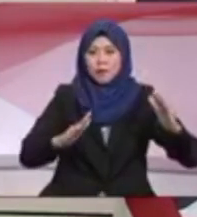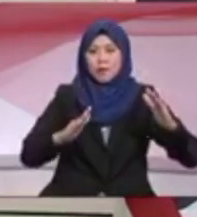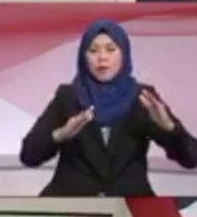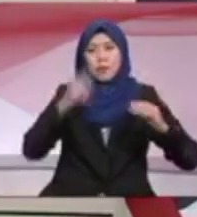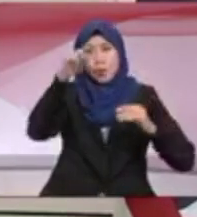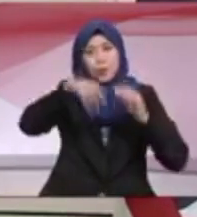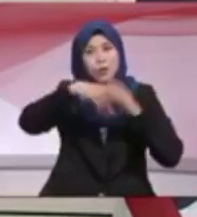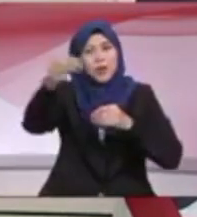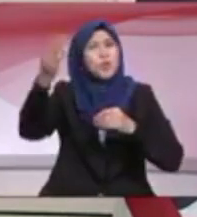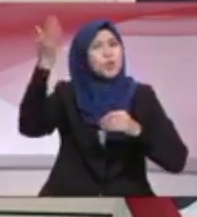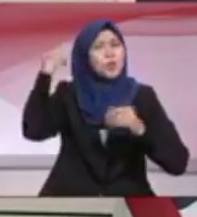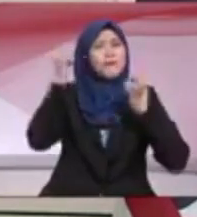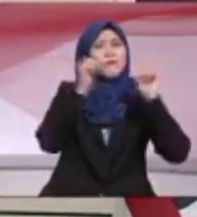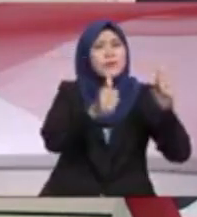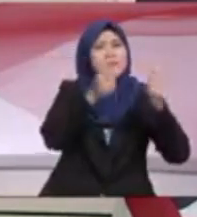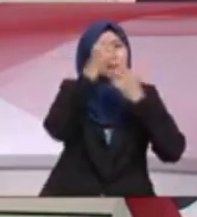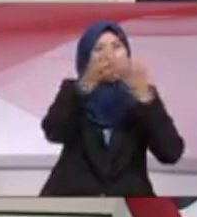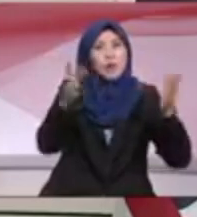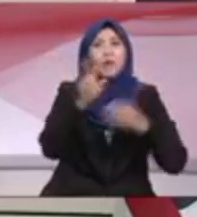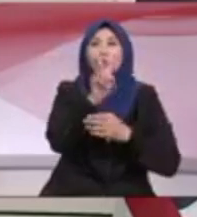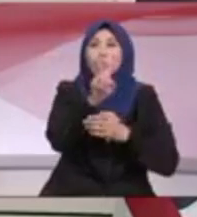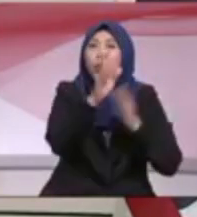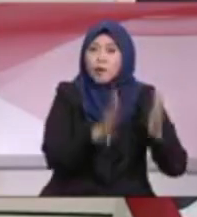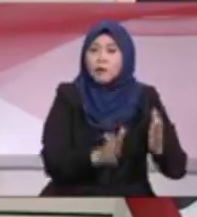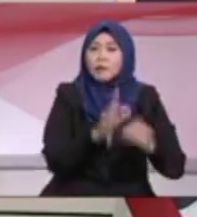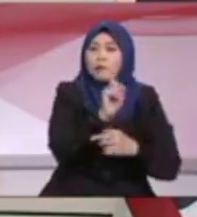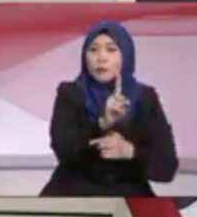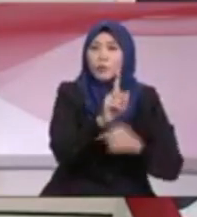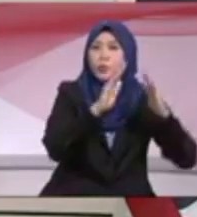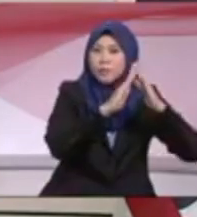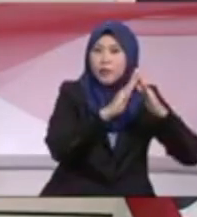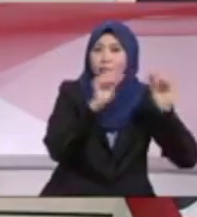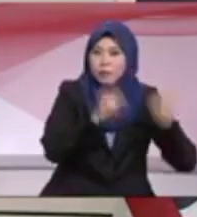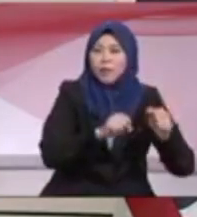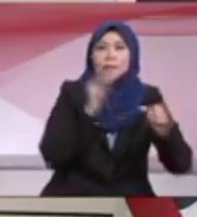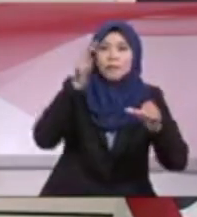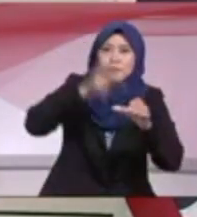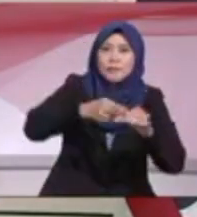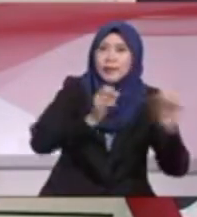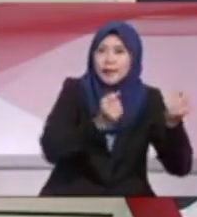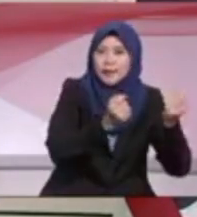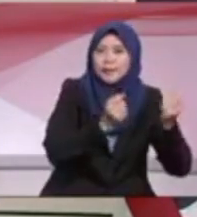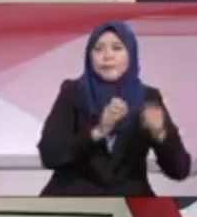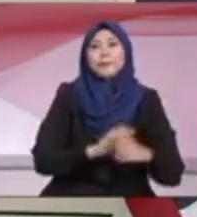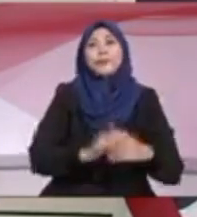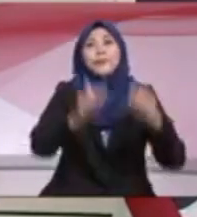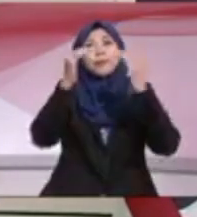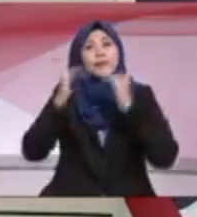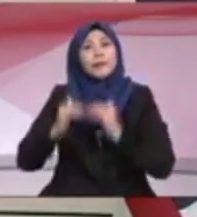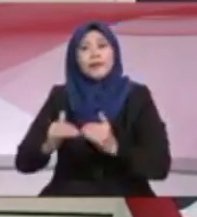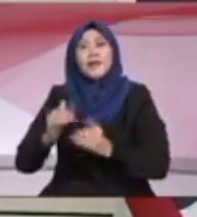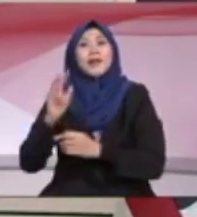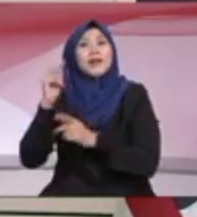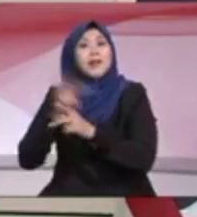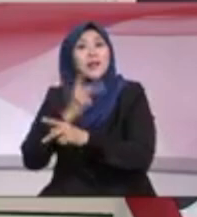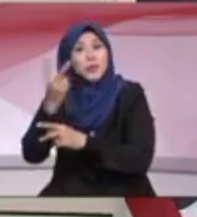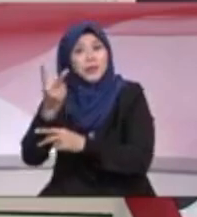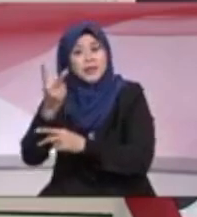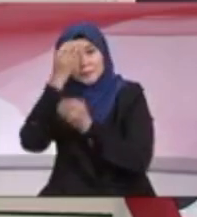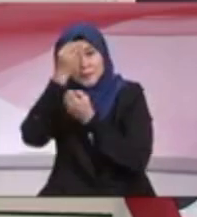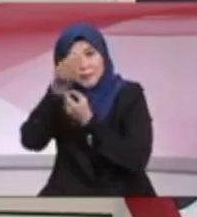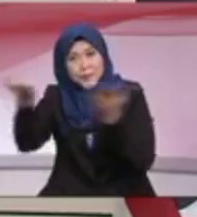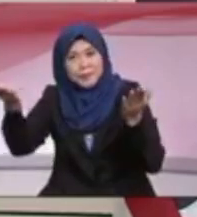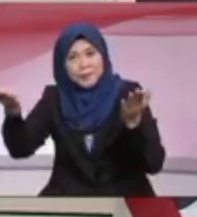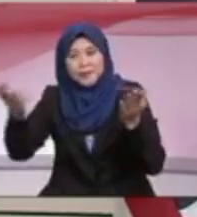Itu mula-mula dulu. Dua orang, satu rumah. Apabila saya umumkan kali kedua, iaitu